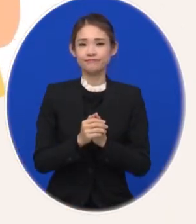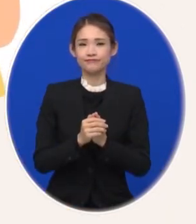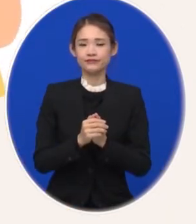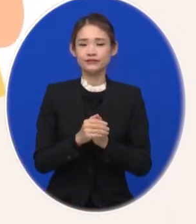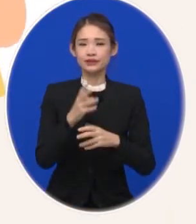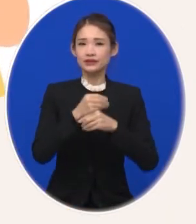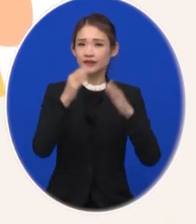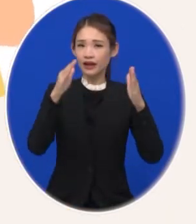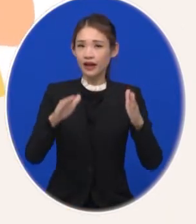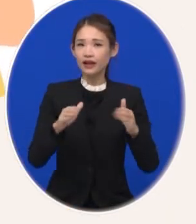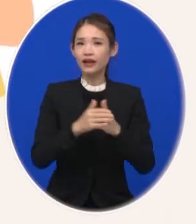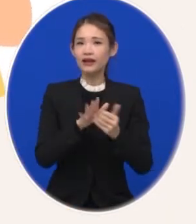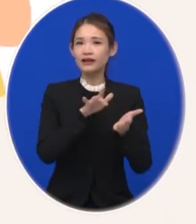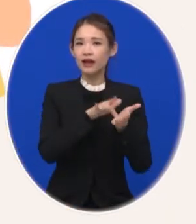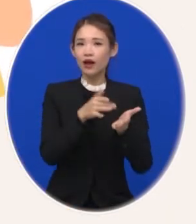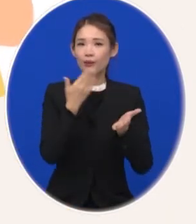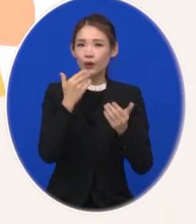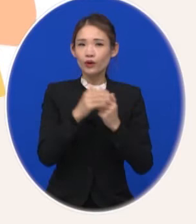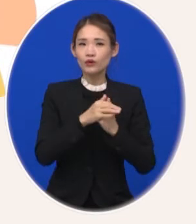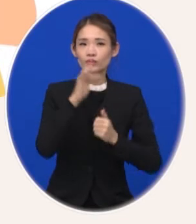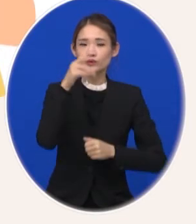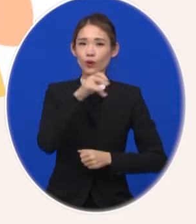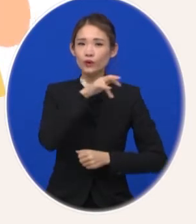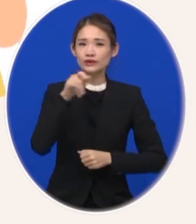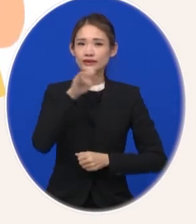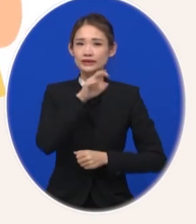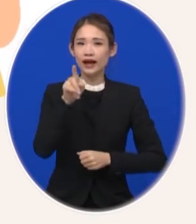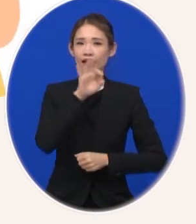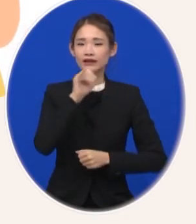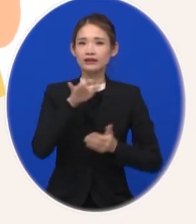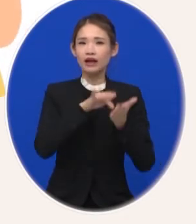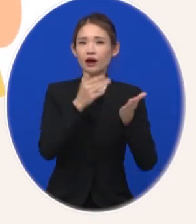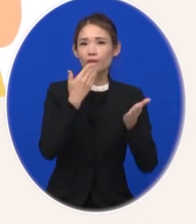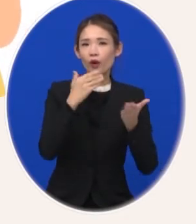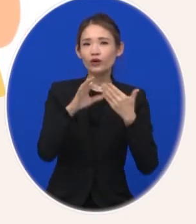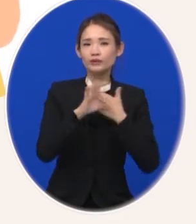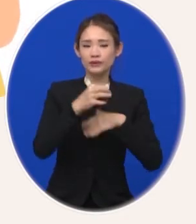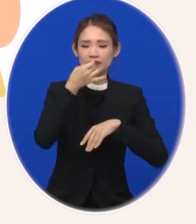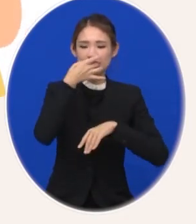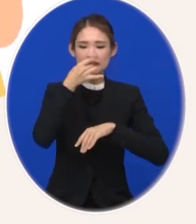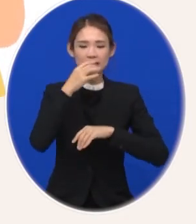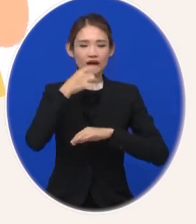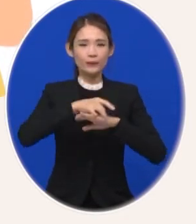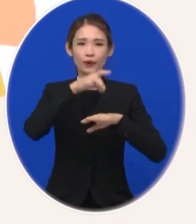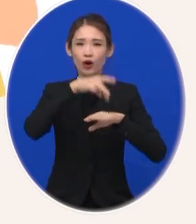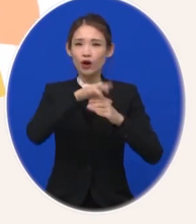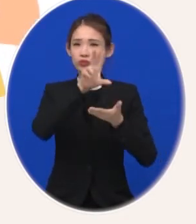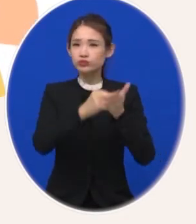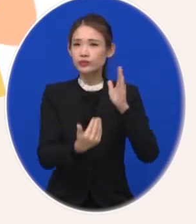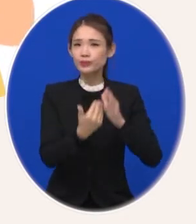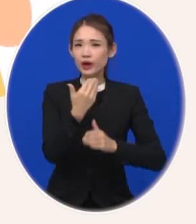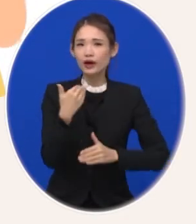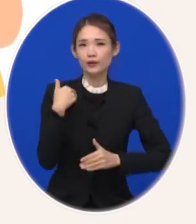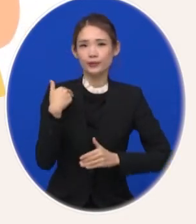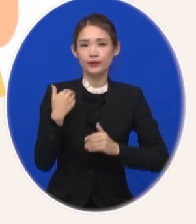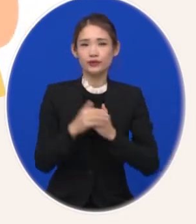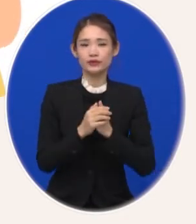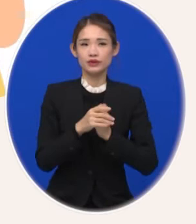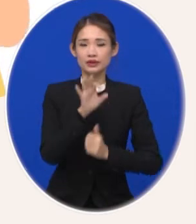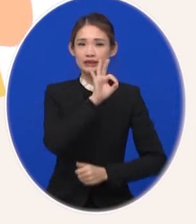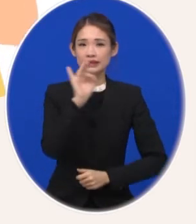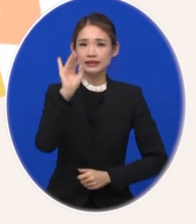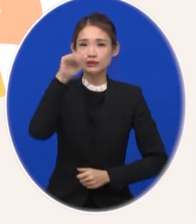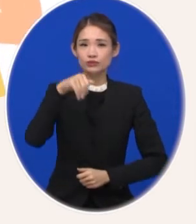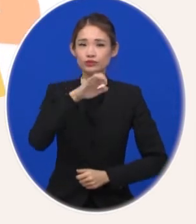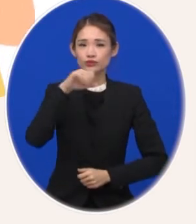이 시기에 노출되는 독시사이클린 같은 항생제는 태아 치아와 뼈에 문제를 일으킬 수 있습니다. 또한